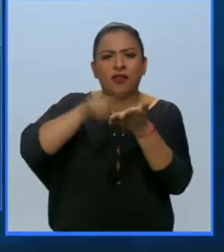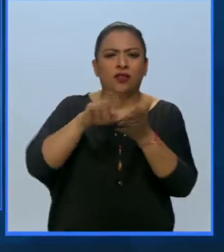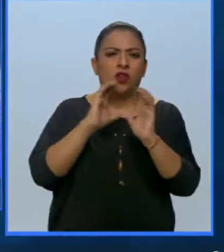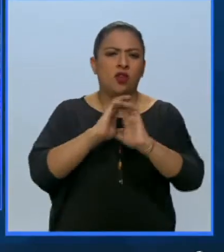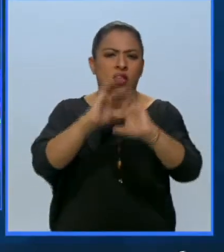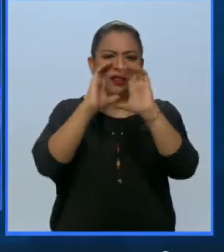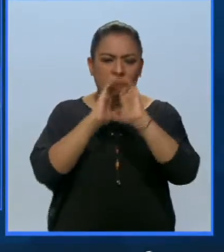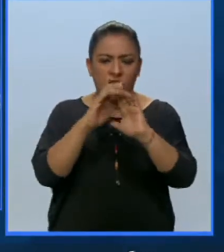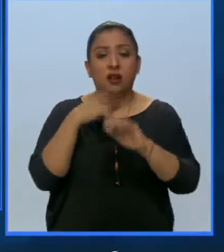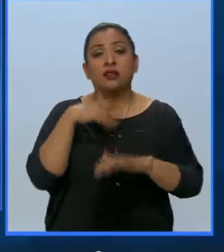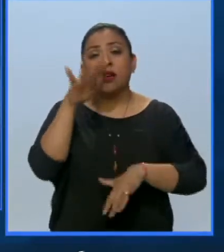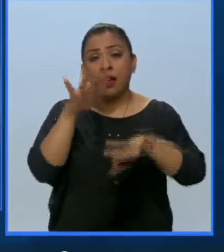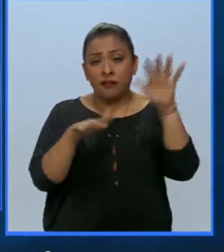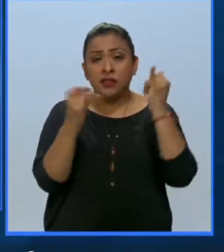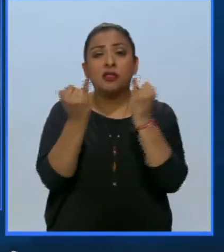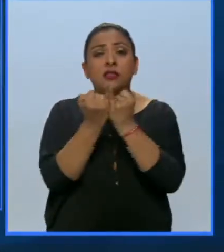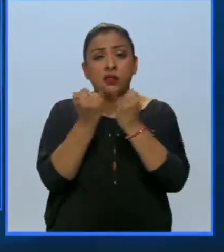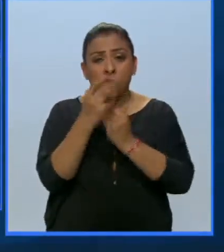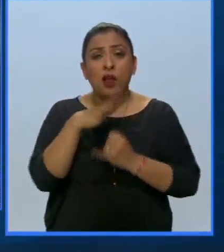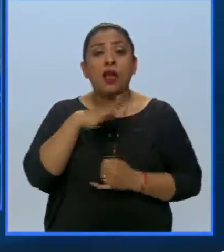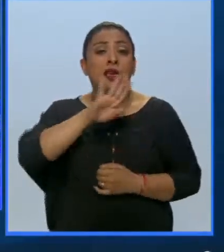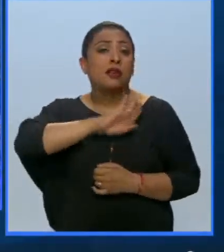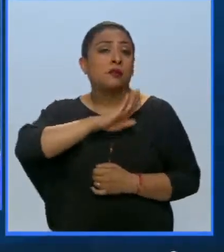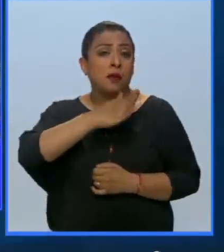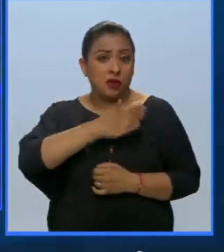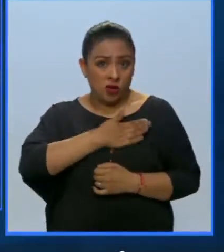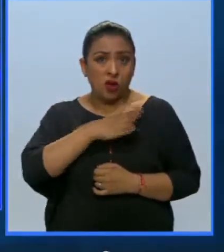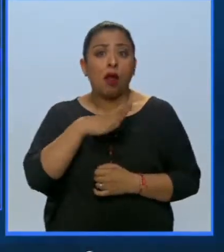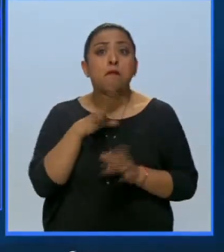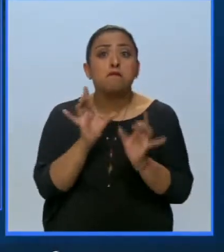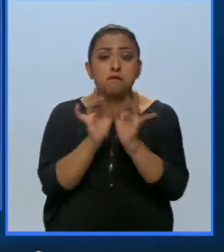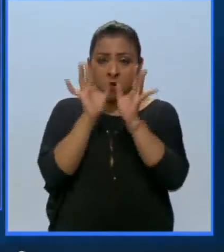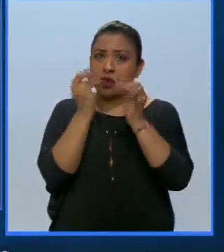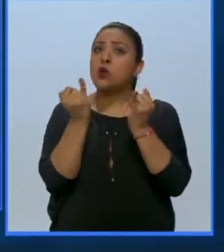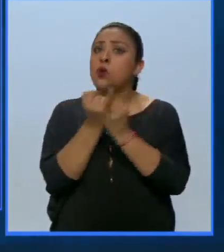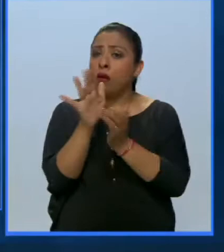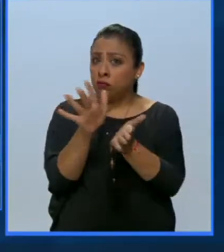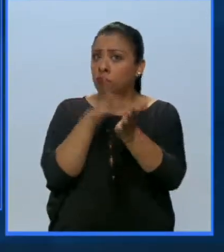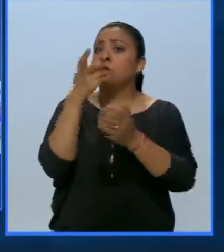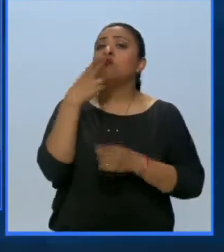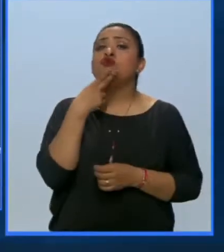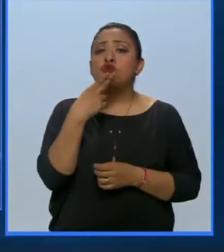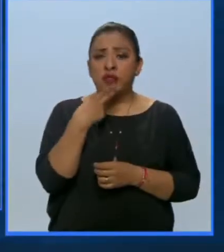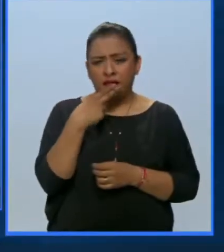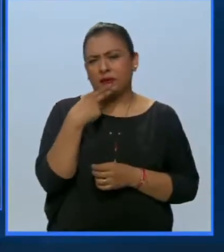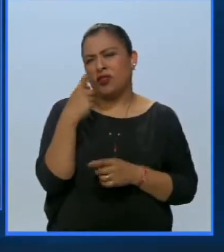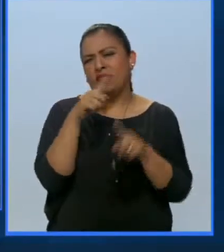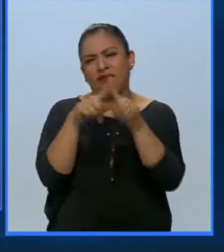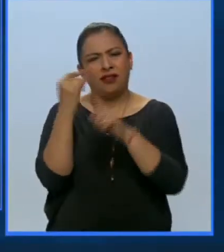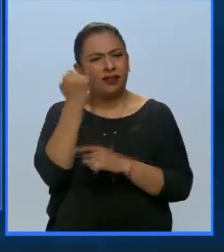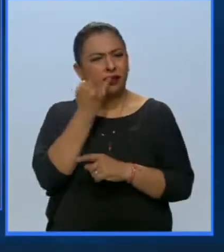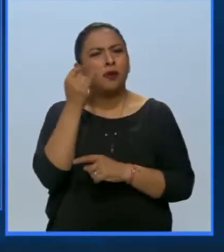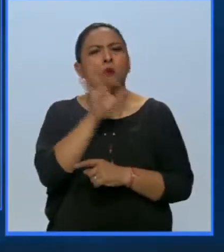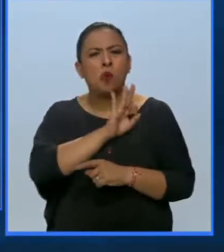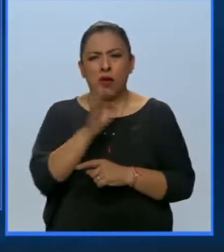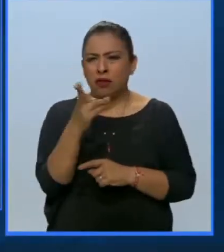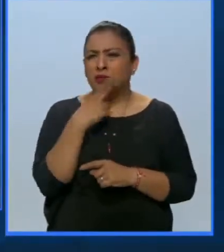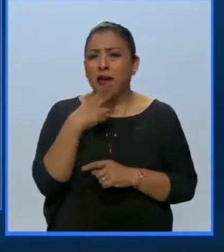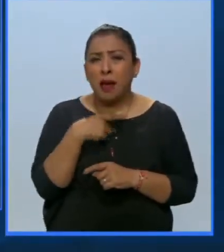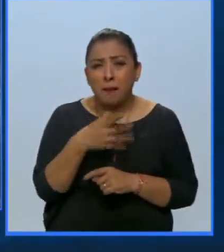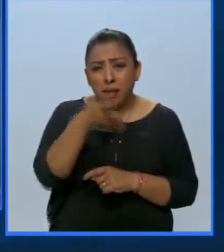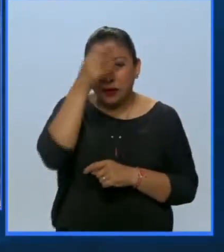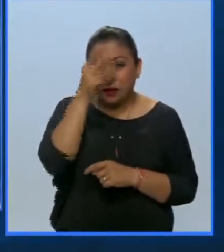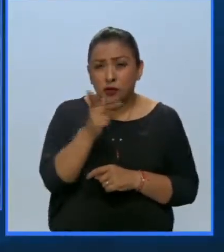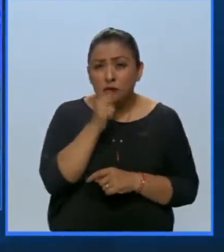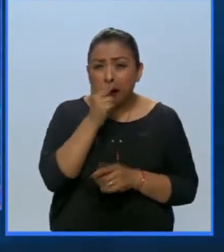chansons. On peut des fois de l'espagnol, ça peut arriver. Toutes sortes de langues, toutes les langues sont bienvenues. Si on apprend un nouveau